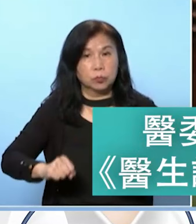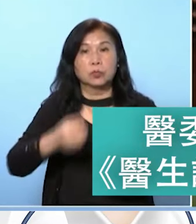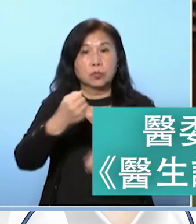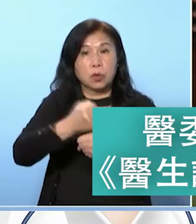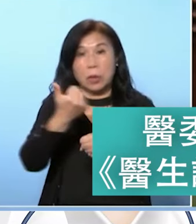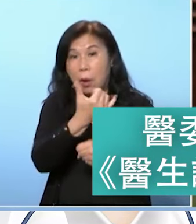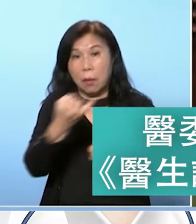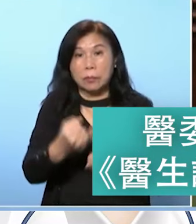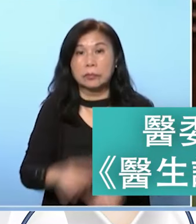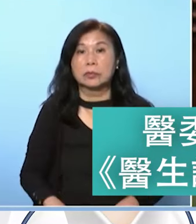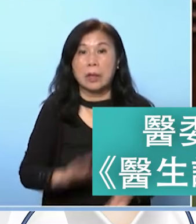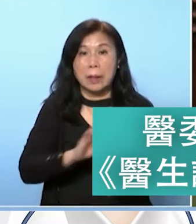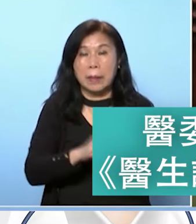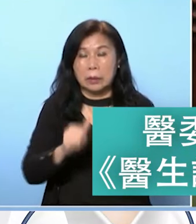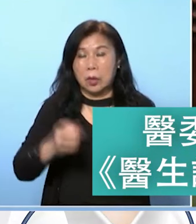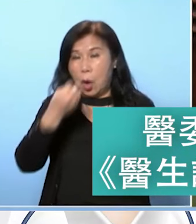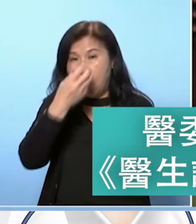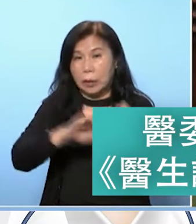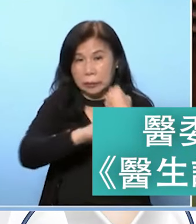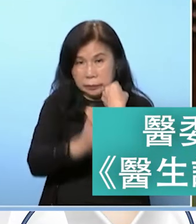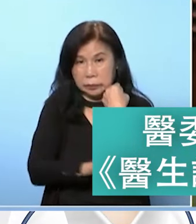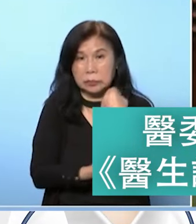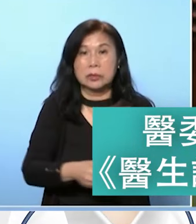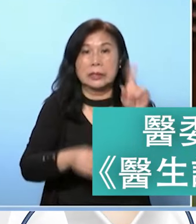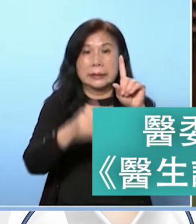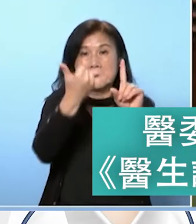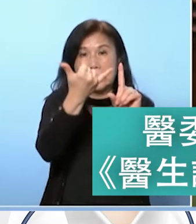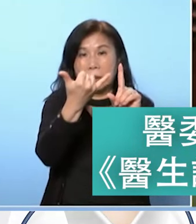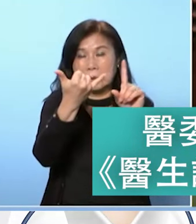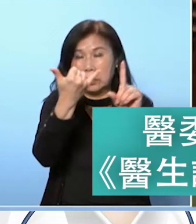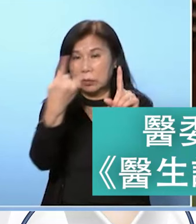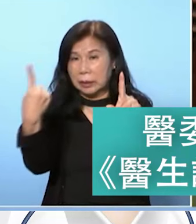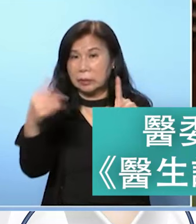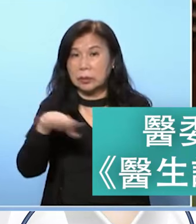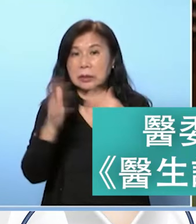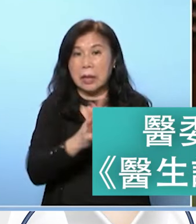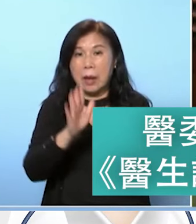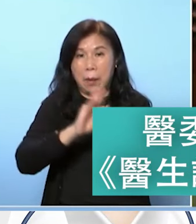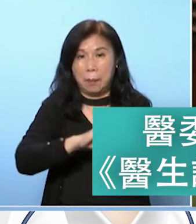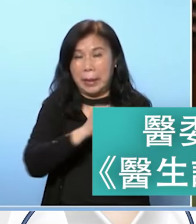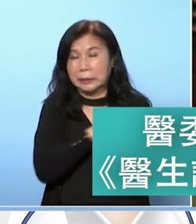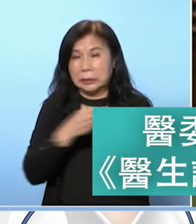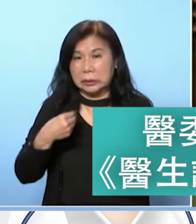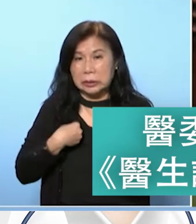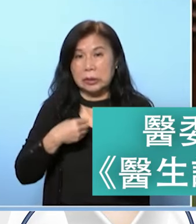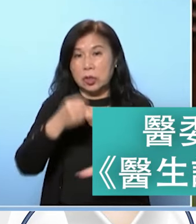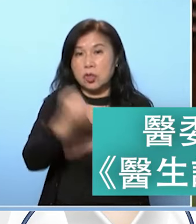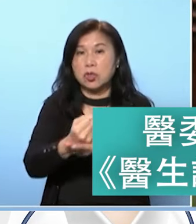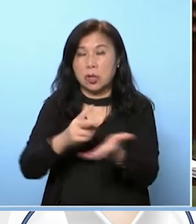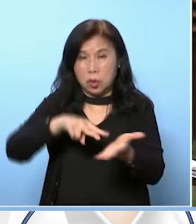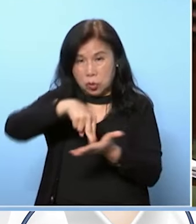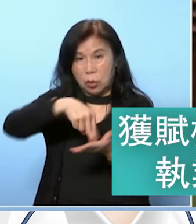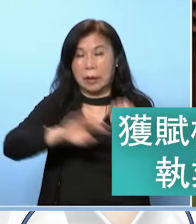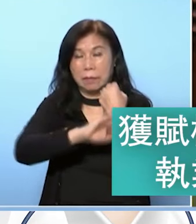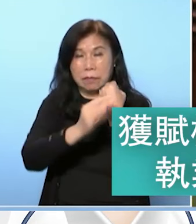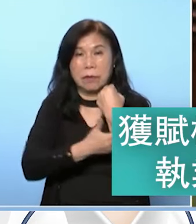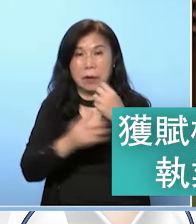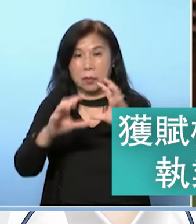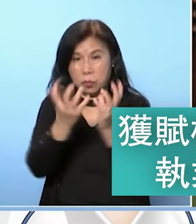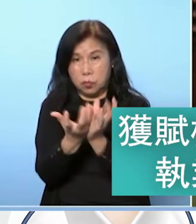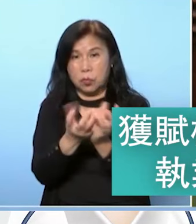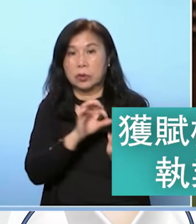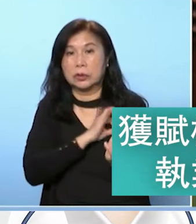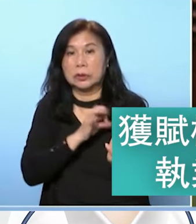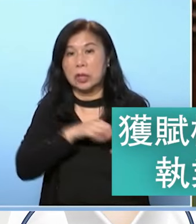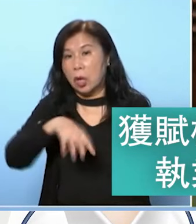醫委會是根據香港法例第161章《醫生註冊條例》成立的獨立法定組織，獲賦權